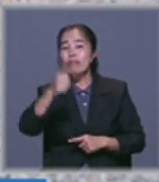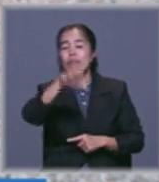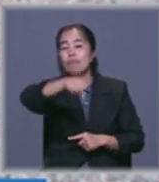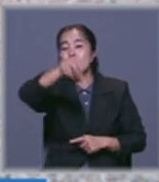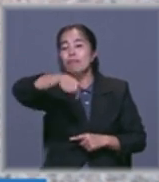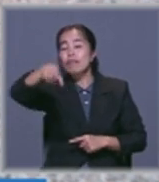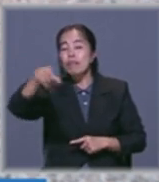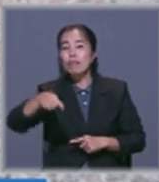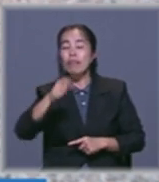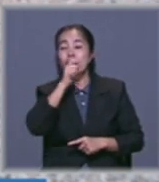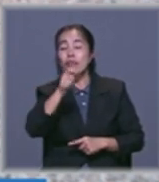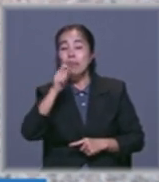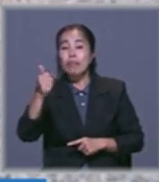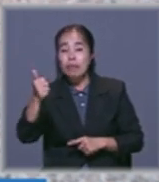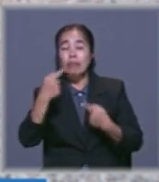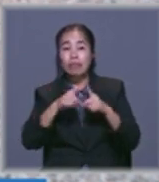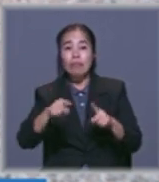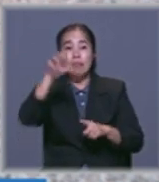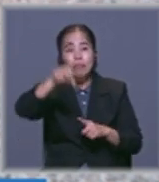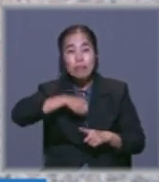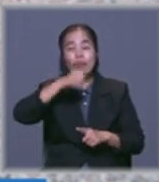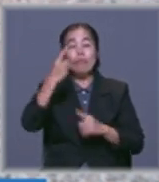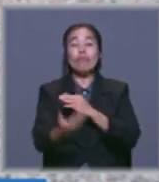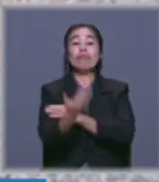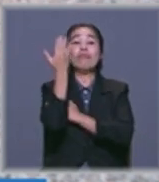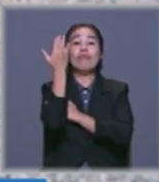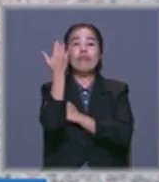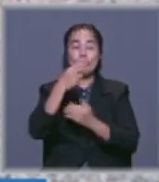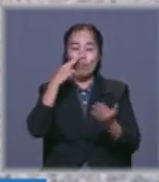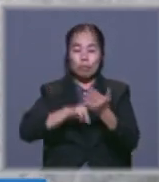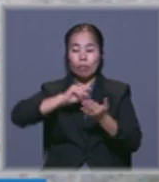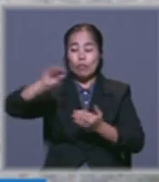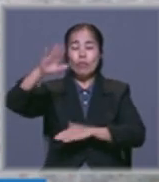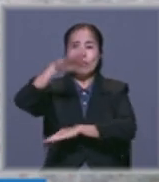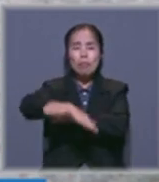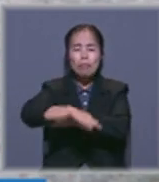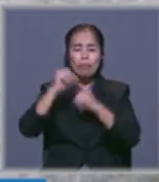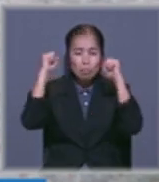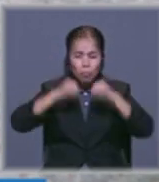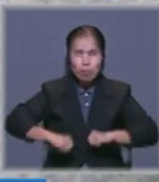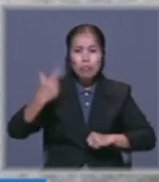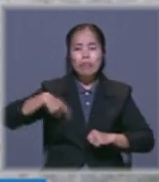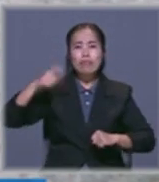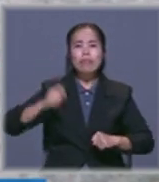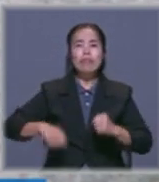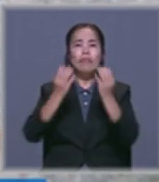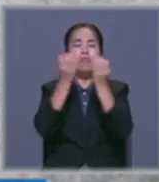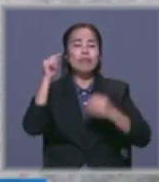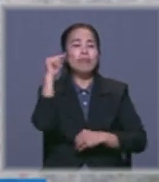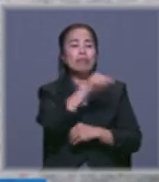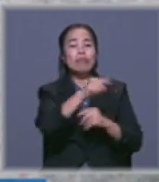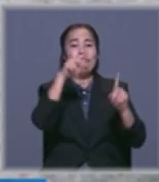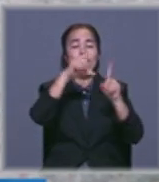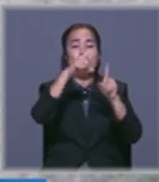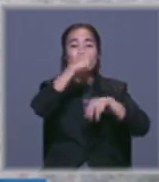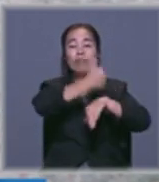รมาสอบสวนแต่ปรากฏว่าเรียกมาสอบสวนตอนเช้าหนังสือส่งไปตอนบ่ายมติศาลรัฐธรรมนูญที่สั่งให้คุณธนาธรหยุดการปฏิบัติหน้